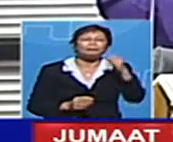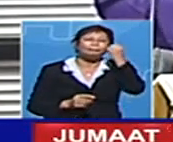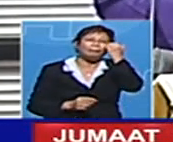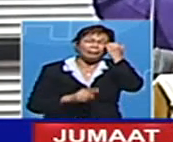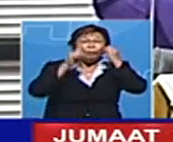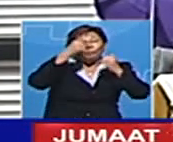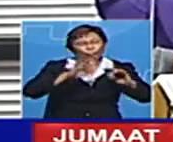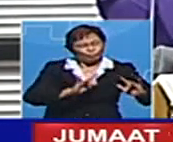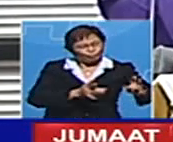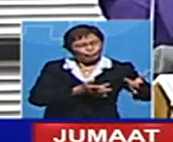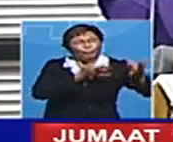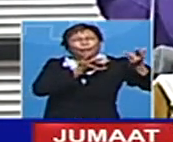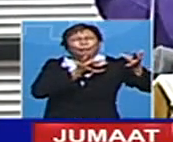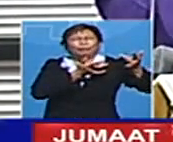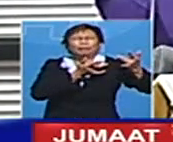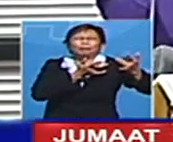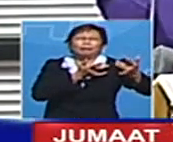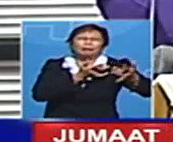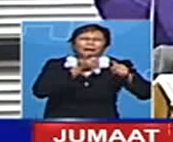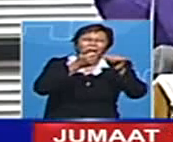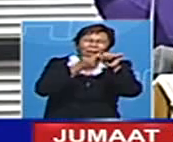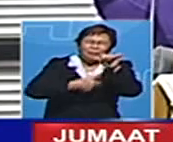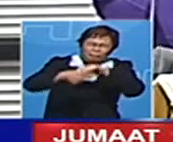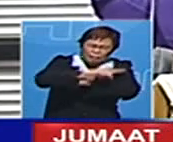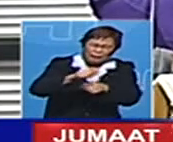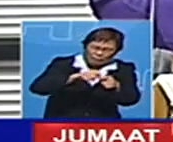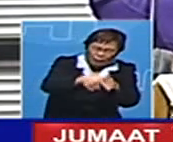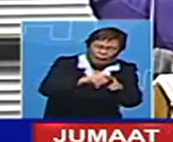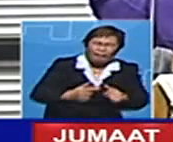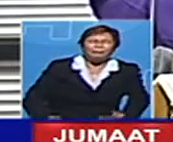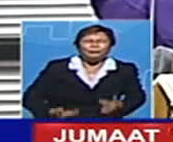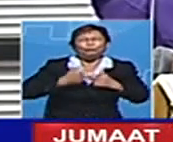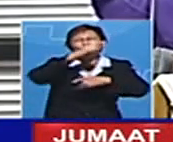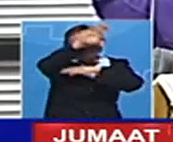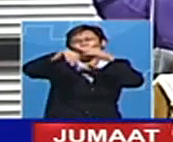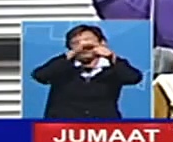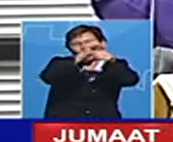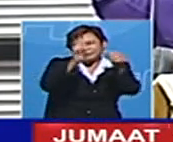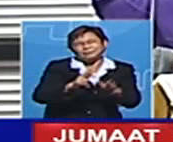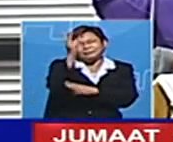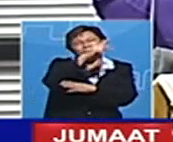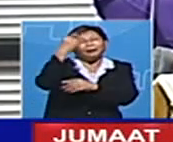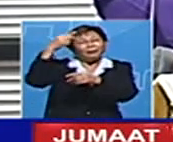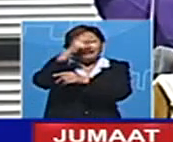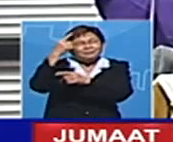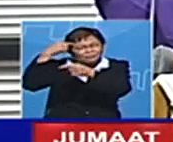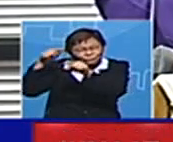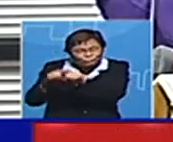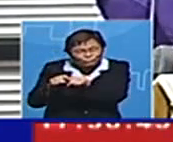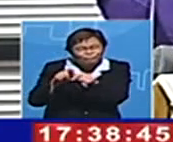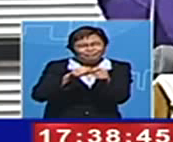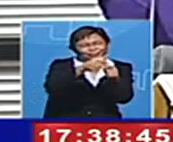bagi meringankan beban kos Sara hidup kepada semua penjawat awam kerajaan bersetuju dengan pemberian